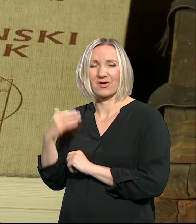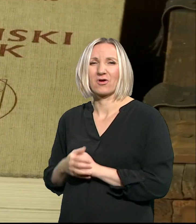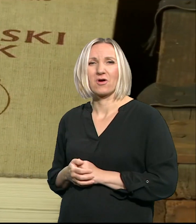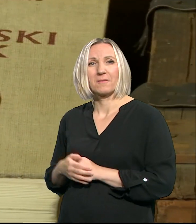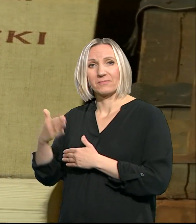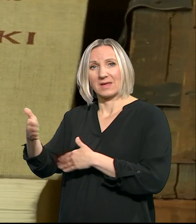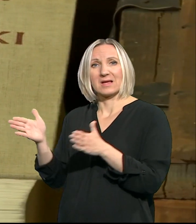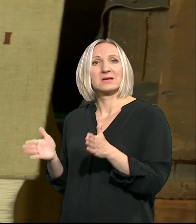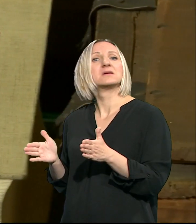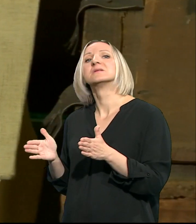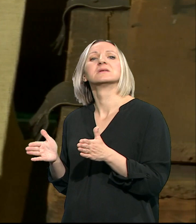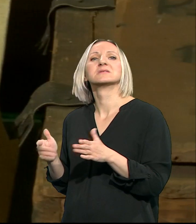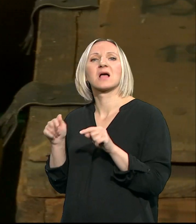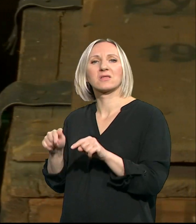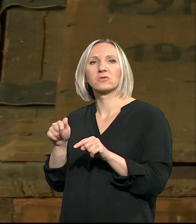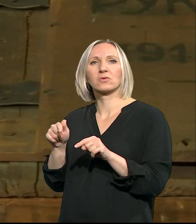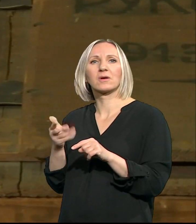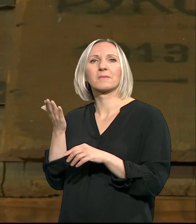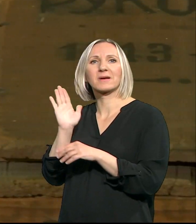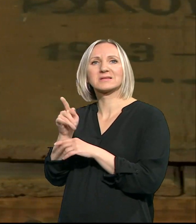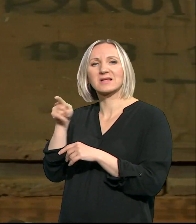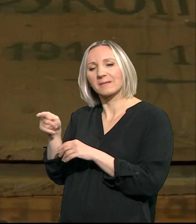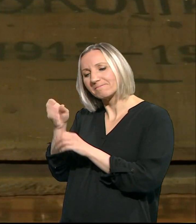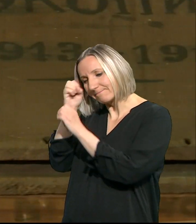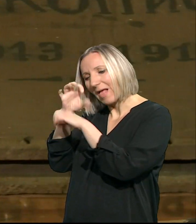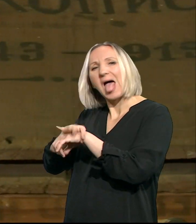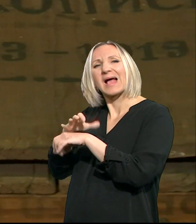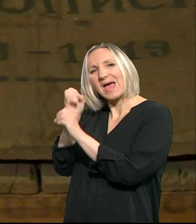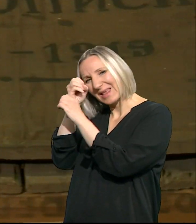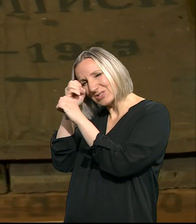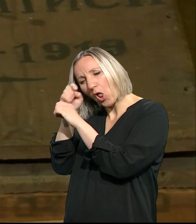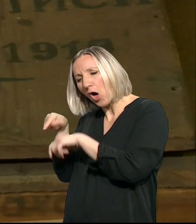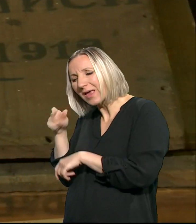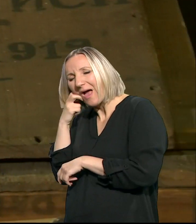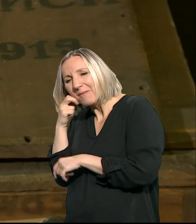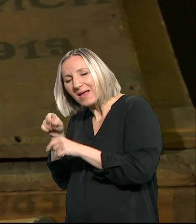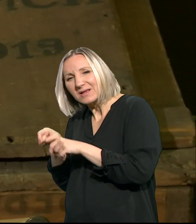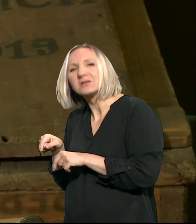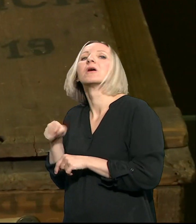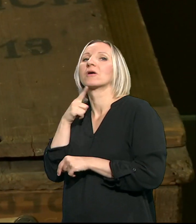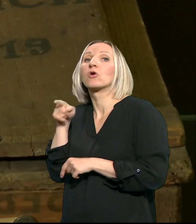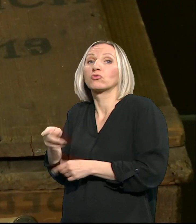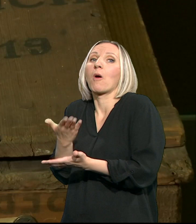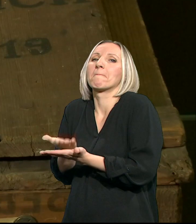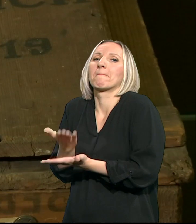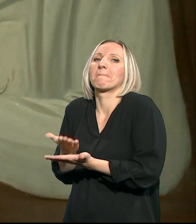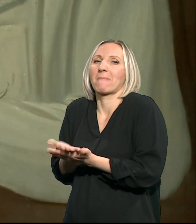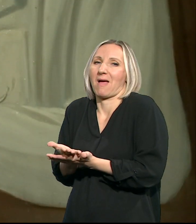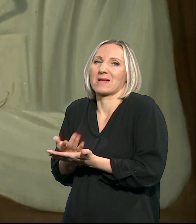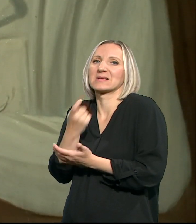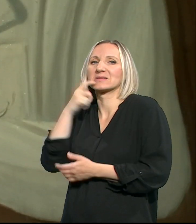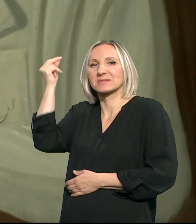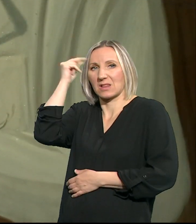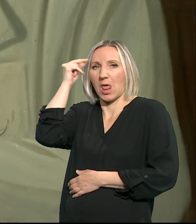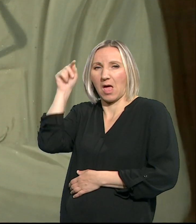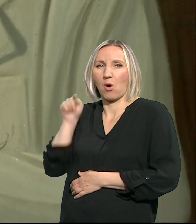je predsjednik histološke sekcije Srpskog lekarskog društva nazvao kamenom temeljcem srpskih nauka.